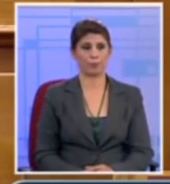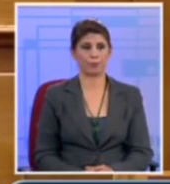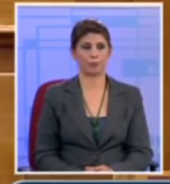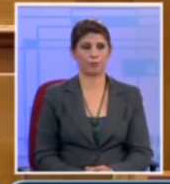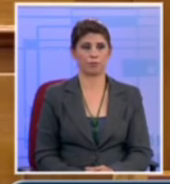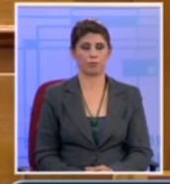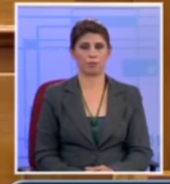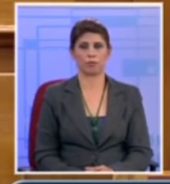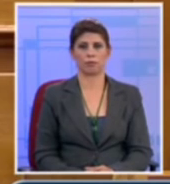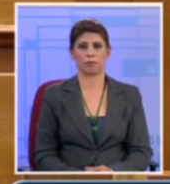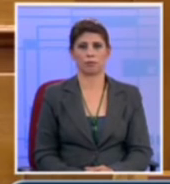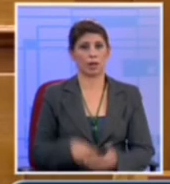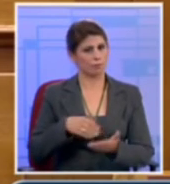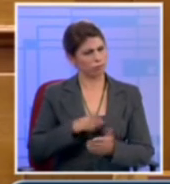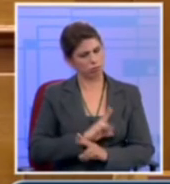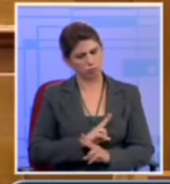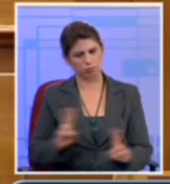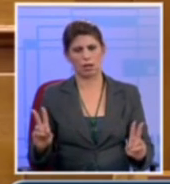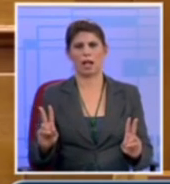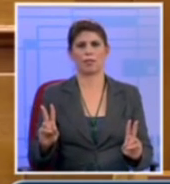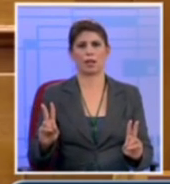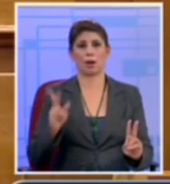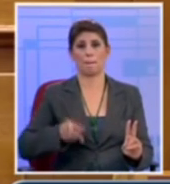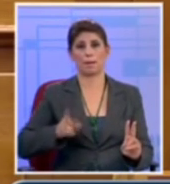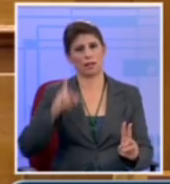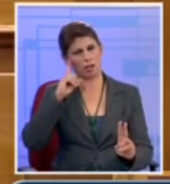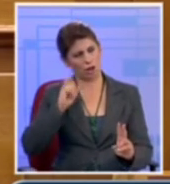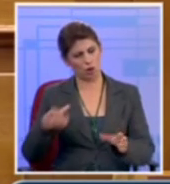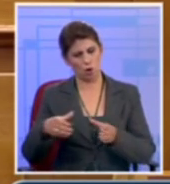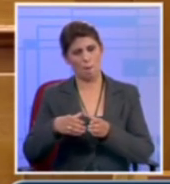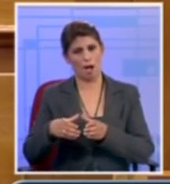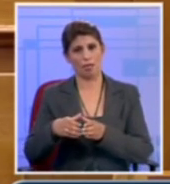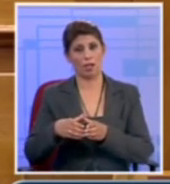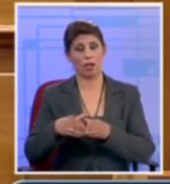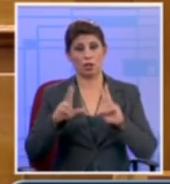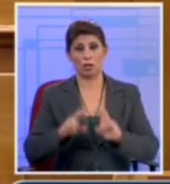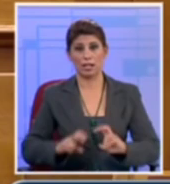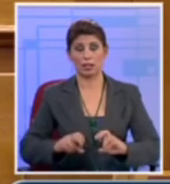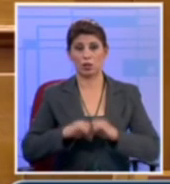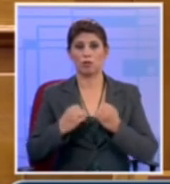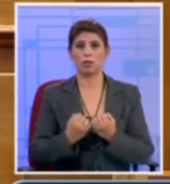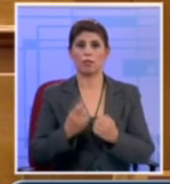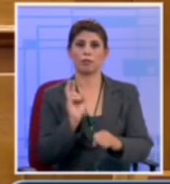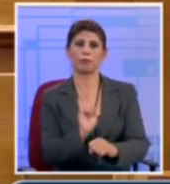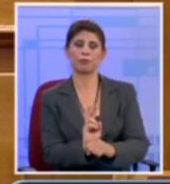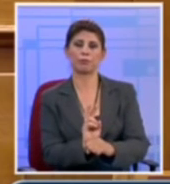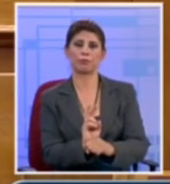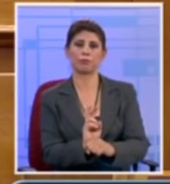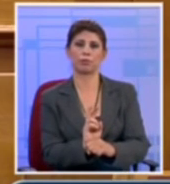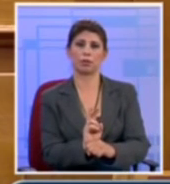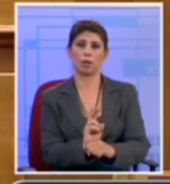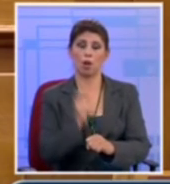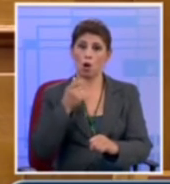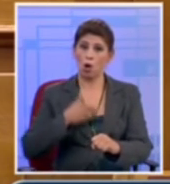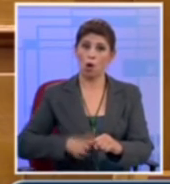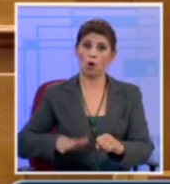ενώ τον καθάρισε από το ποινικό η γνωστή ομάδα, στο ελεκτικό συνέδριο εκκρεμεί η απόφαση. Ο γιος του δικαστή όμως